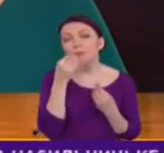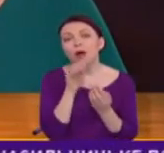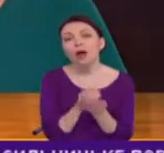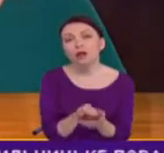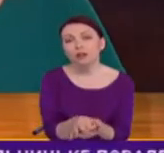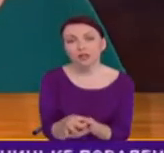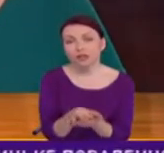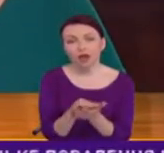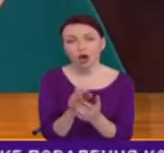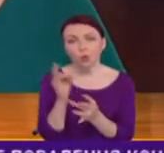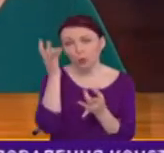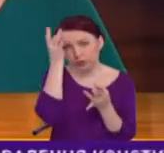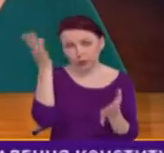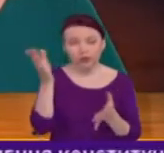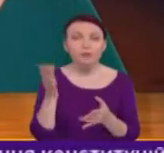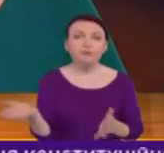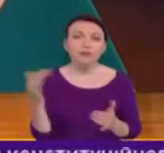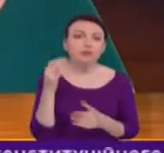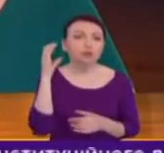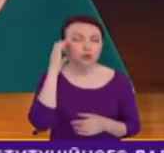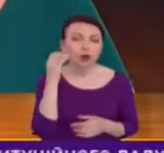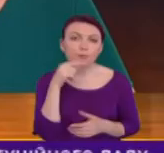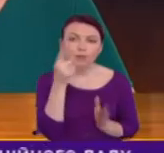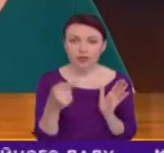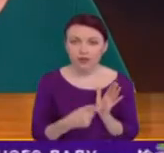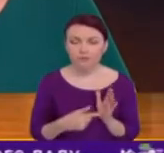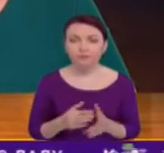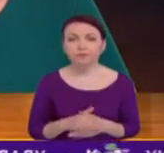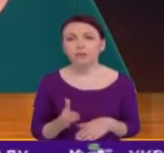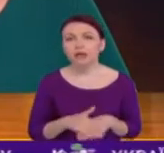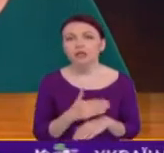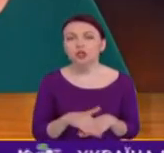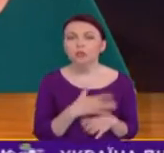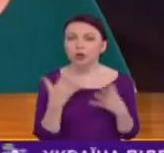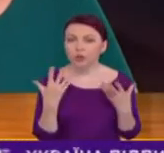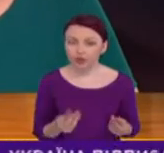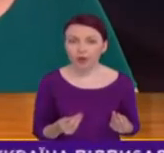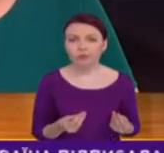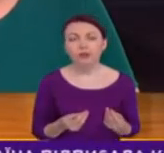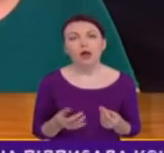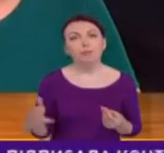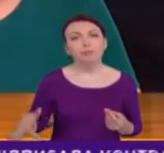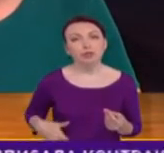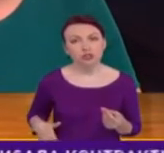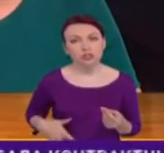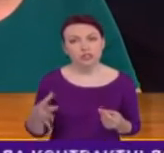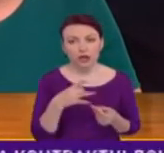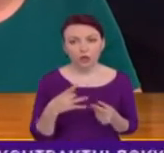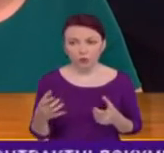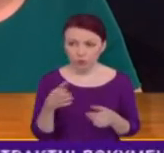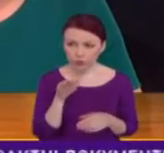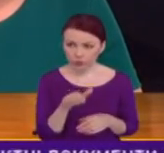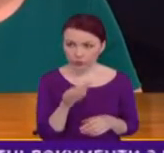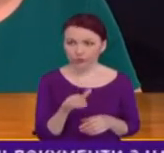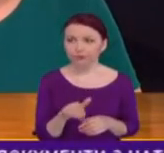сказати. Давайте послухаємо питання ще до вас. Добрий день, ви в ефірі. Доброго дня. Добрий день. Печерський район турбує. Я